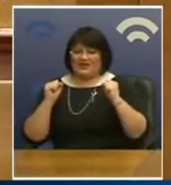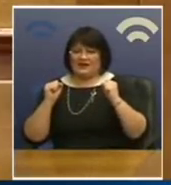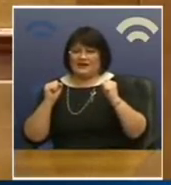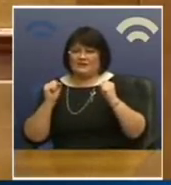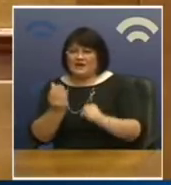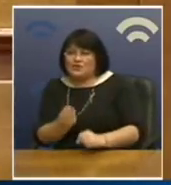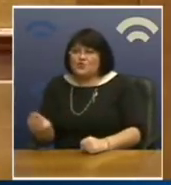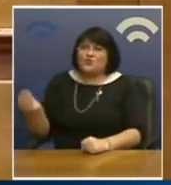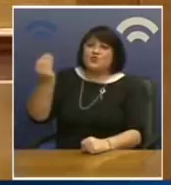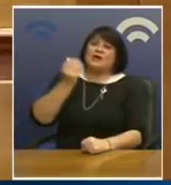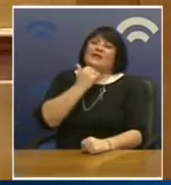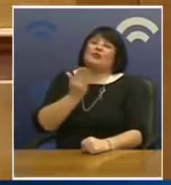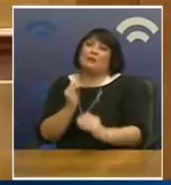υπερβούμε.